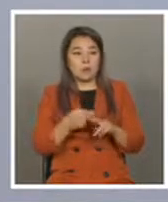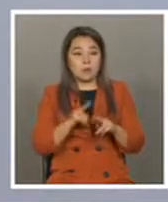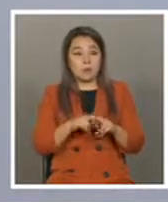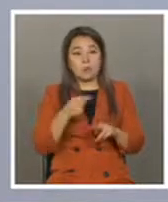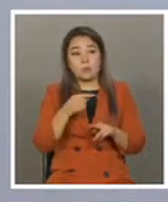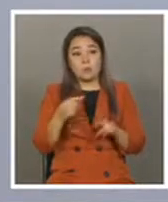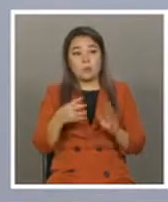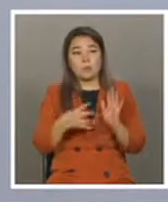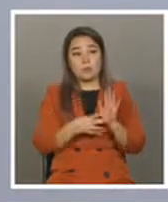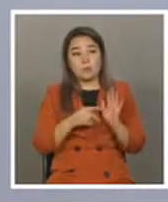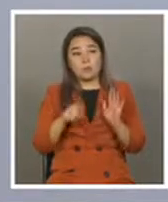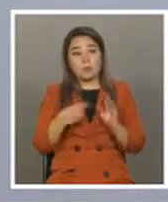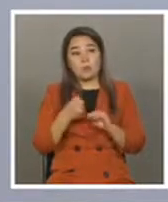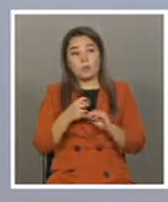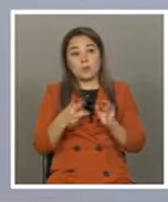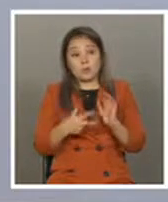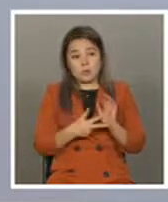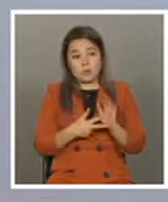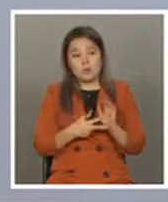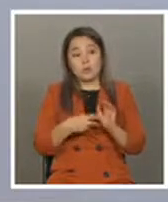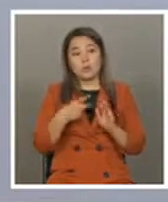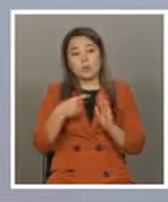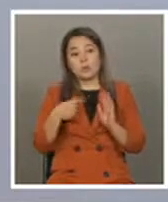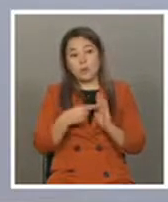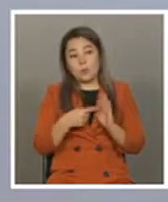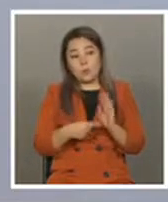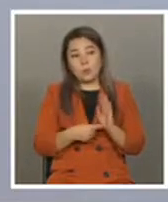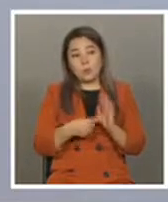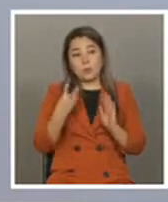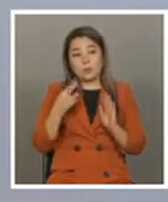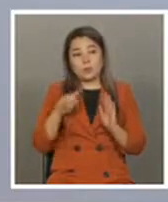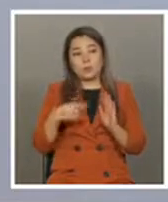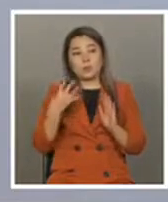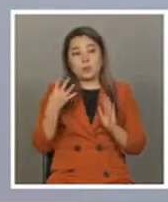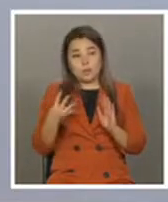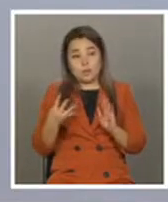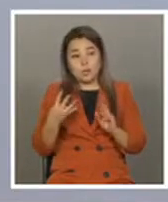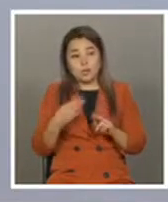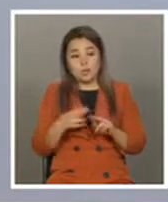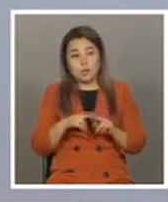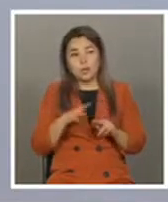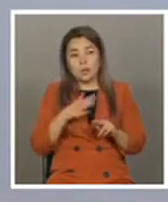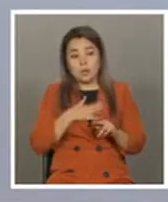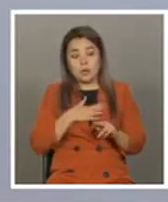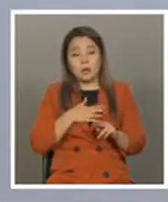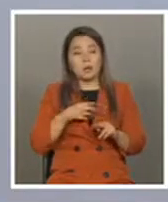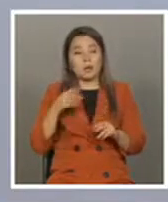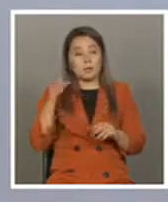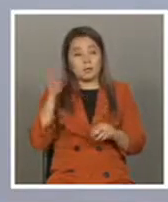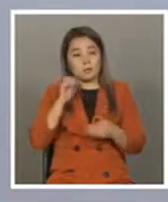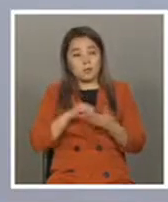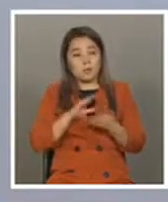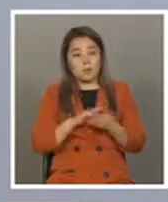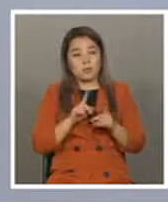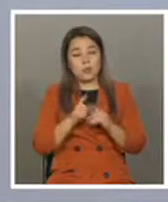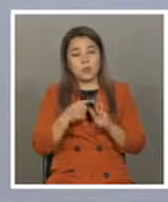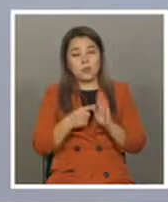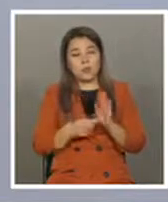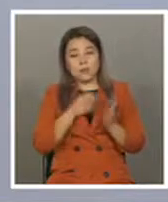минус 9.18 бөлу 3.14, бұл жерде бізде ондық бөлшектерді бөлу, яғни